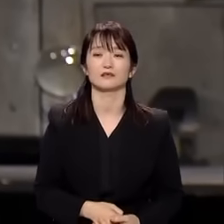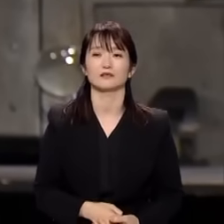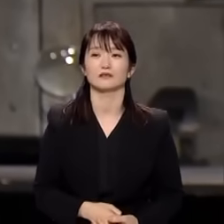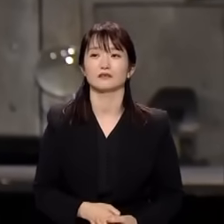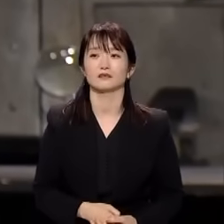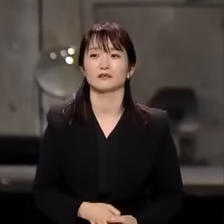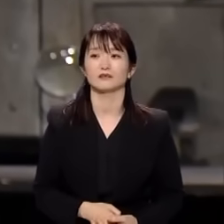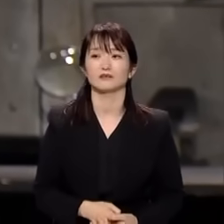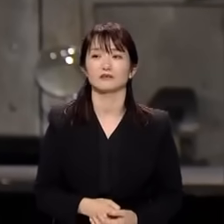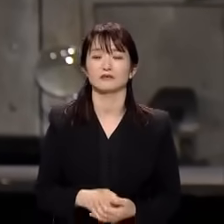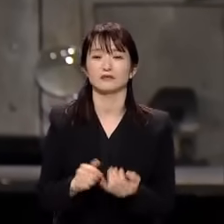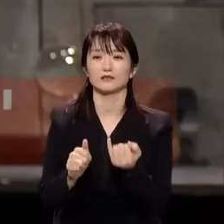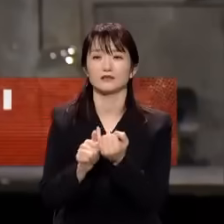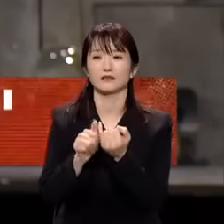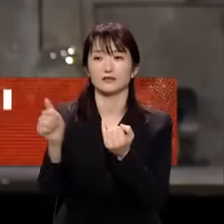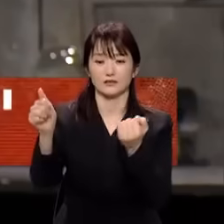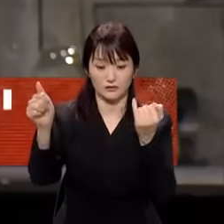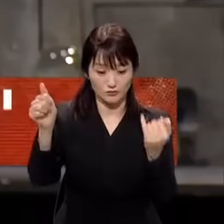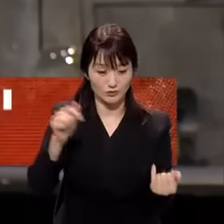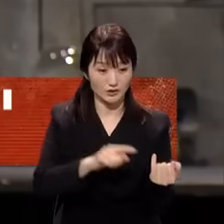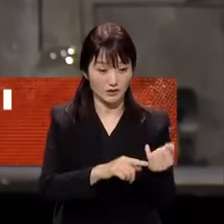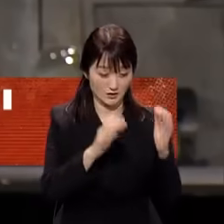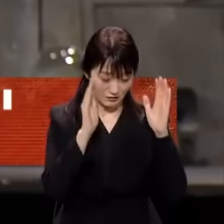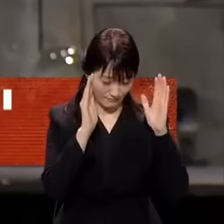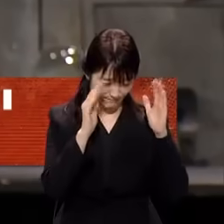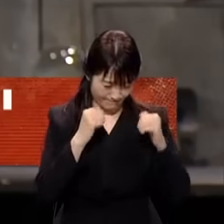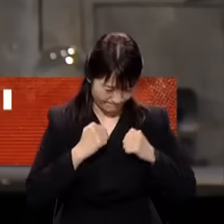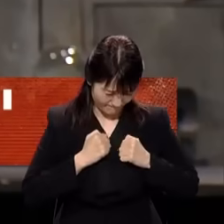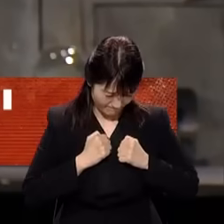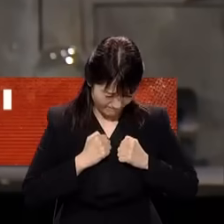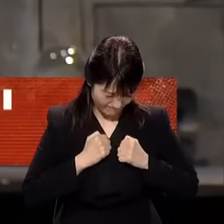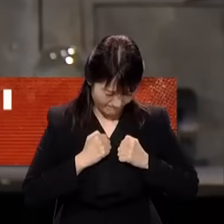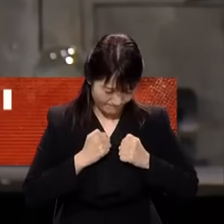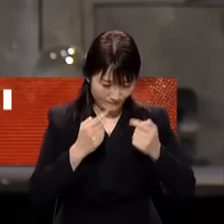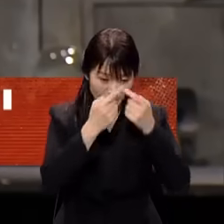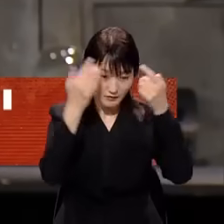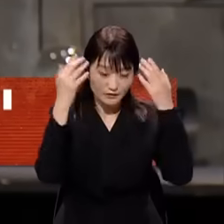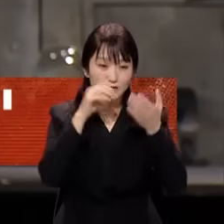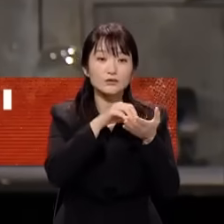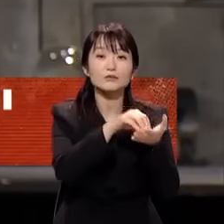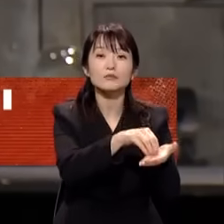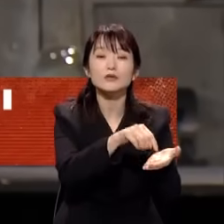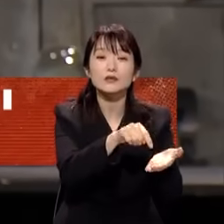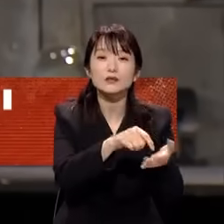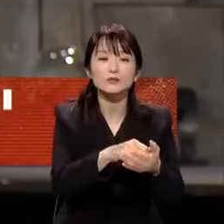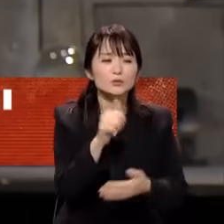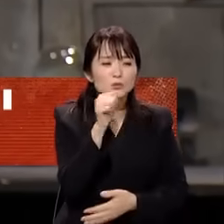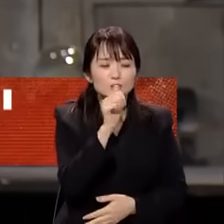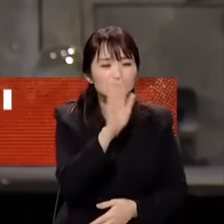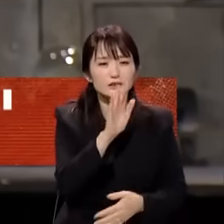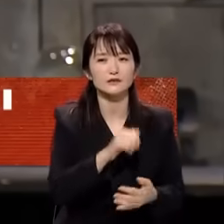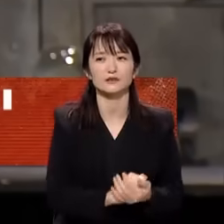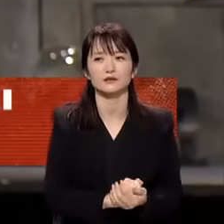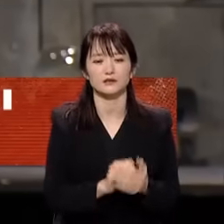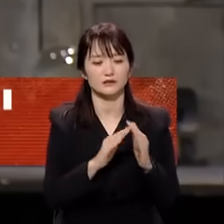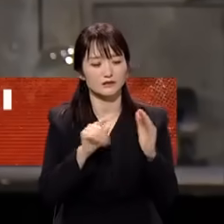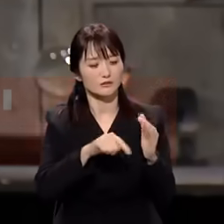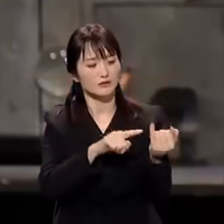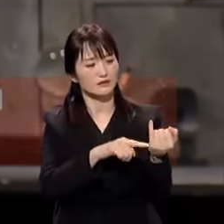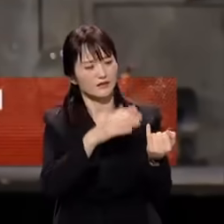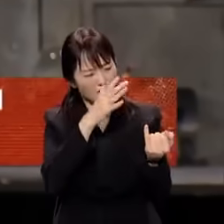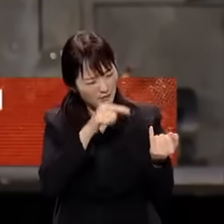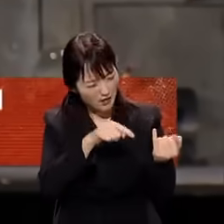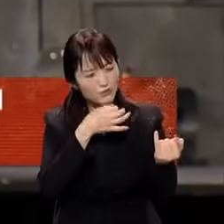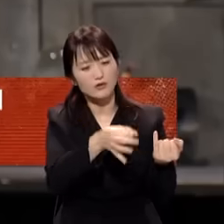동생이 공부만 했다라는 거예요. 대학에 갔어도 소개팅 한 번을 안 하고 안 해서 집안에서는 뭐 바보라고 할 정도였었고